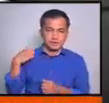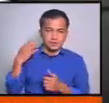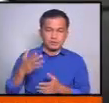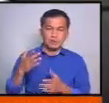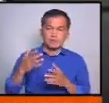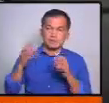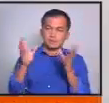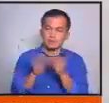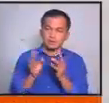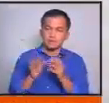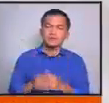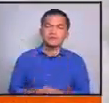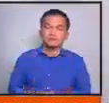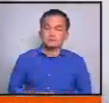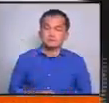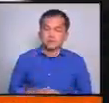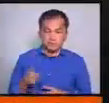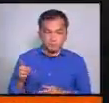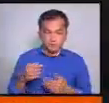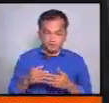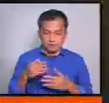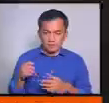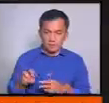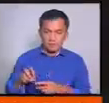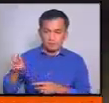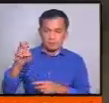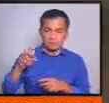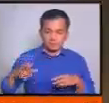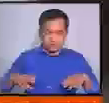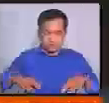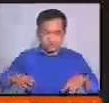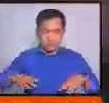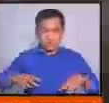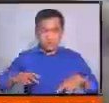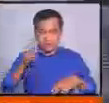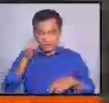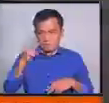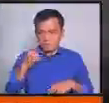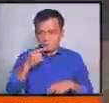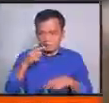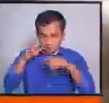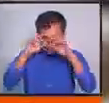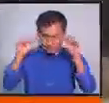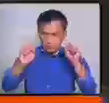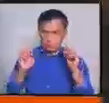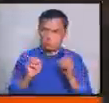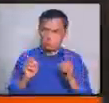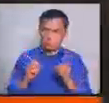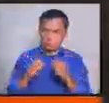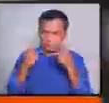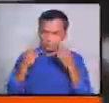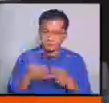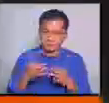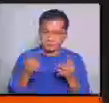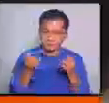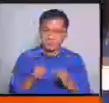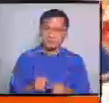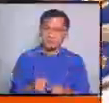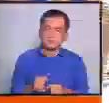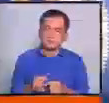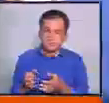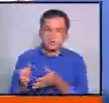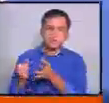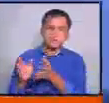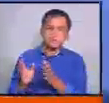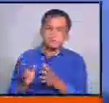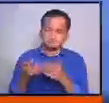session. Pero bago bumiyahe sa Russia kagabi, sinabi ng Pangulo na wala pa siyang desisyon sa issue. Hahayaan